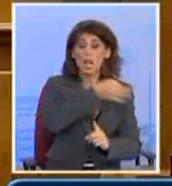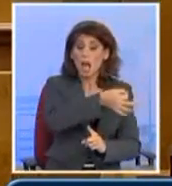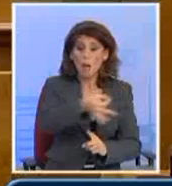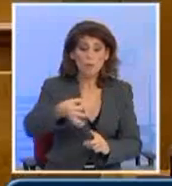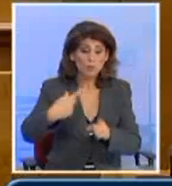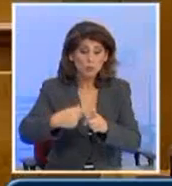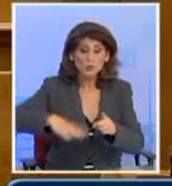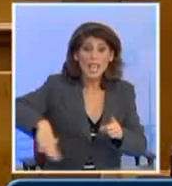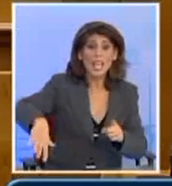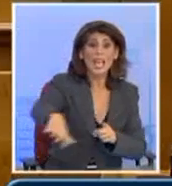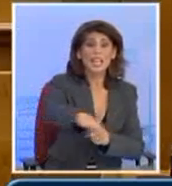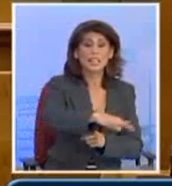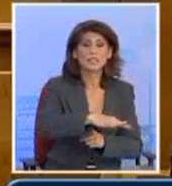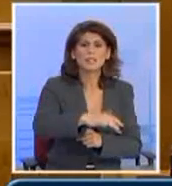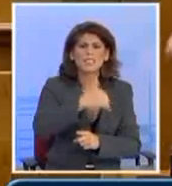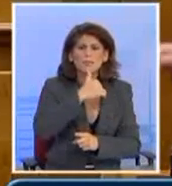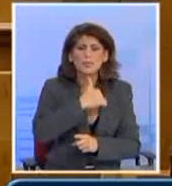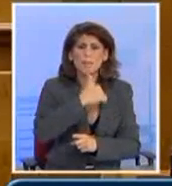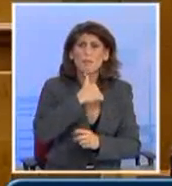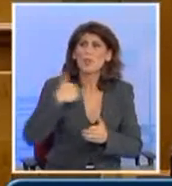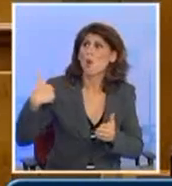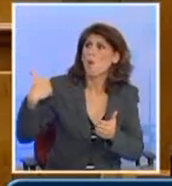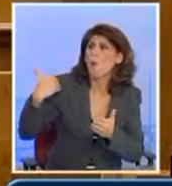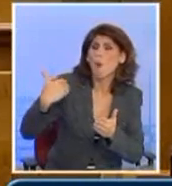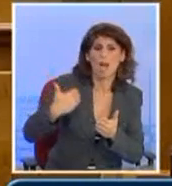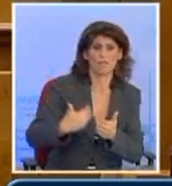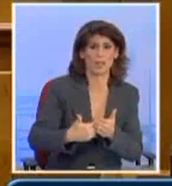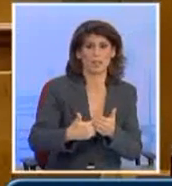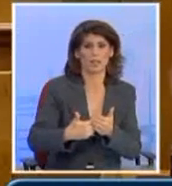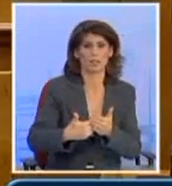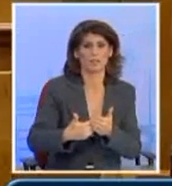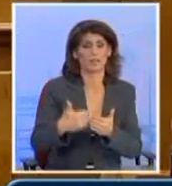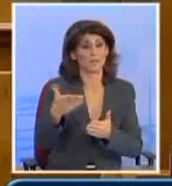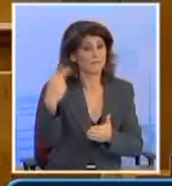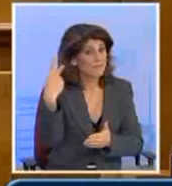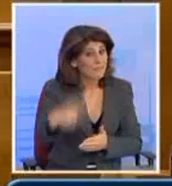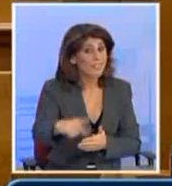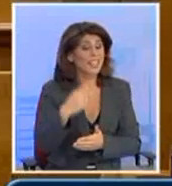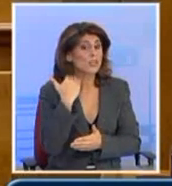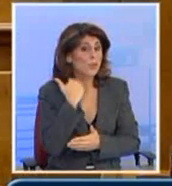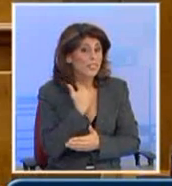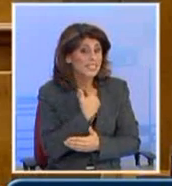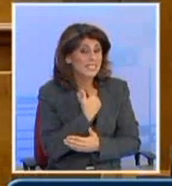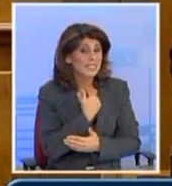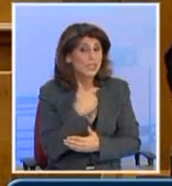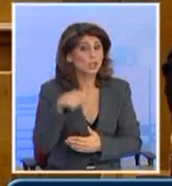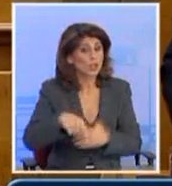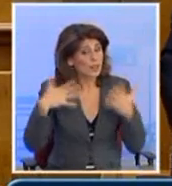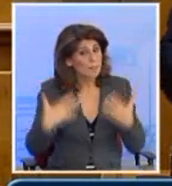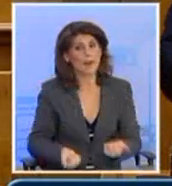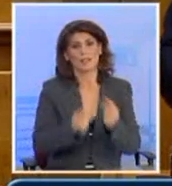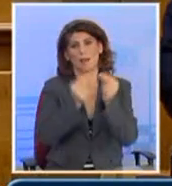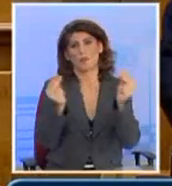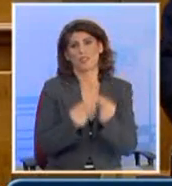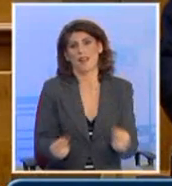ελληνικό λαό που τα υφίσταται όλα αυτά, πως χάρη στις θυσίες του τώρα υπάρχει